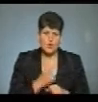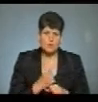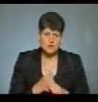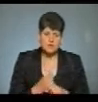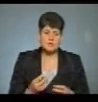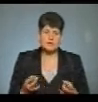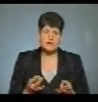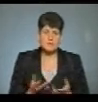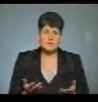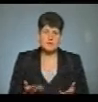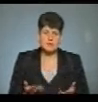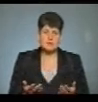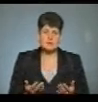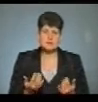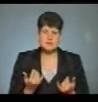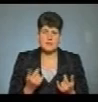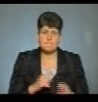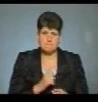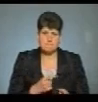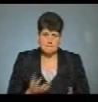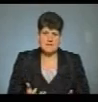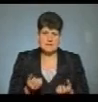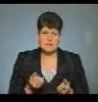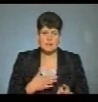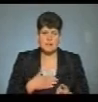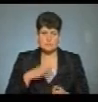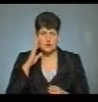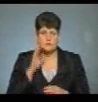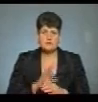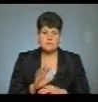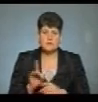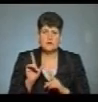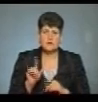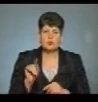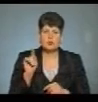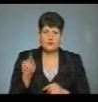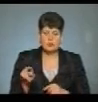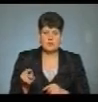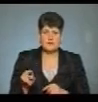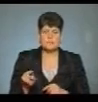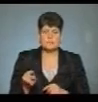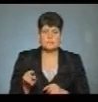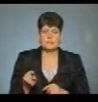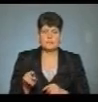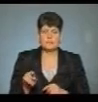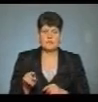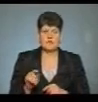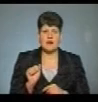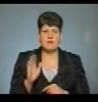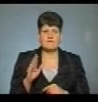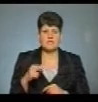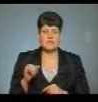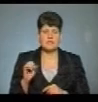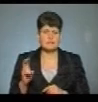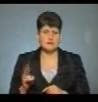треба зараз на підсилення наших хлопців відправити. От, їдуть вони до Давінчі, до другого Давінчі, Авдіївку, де